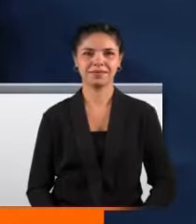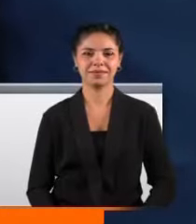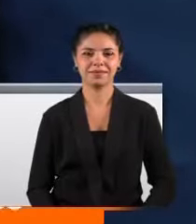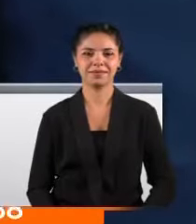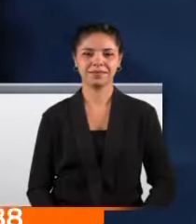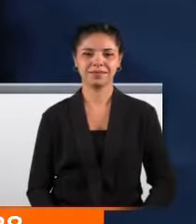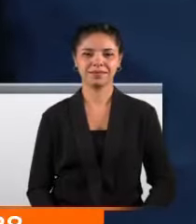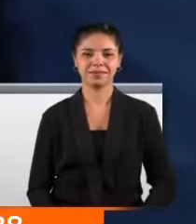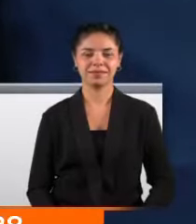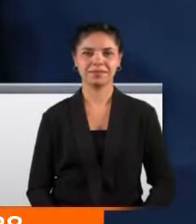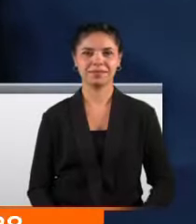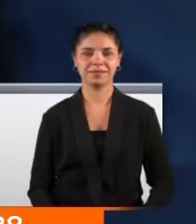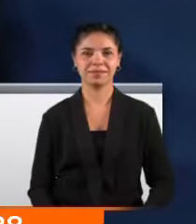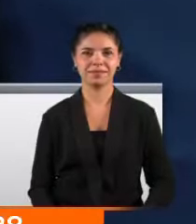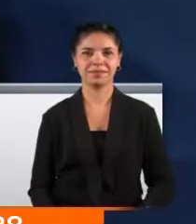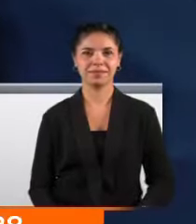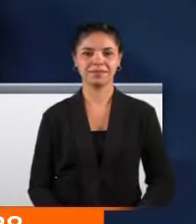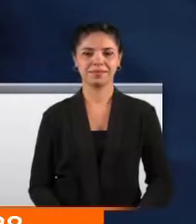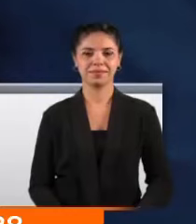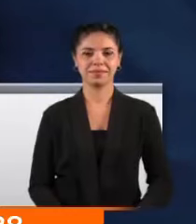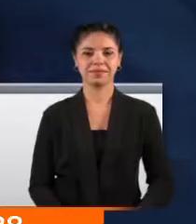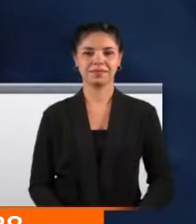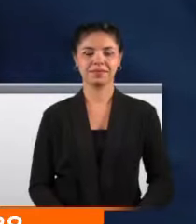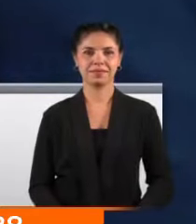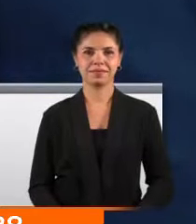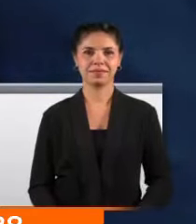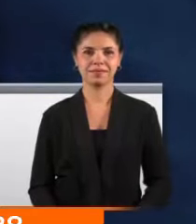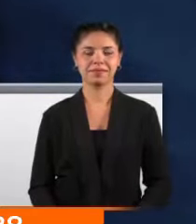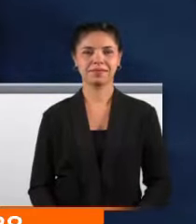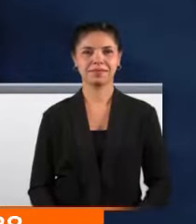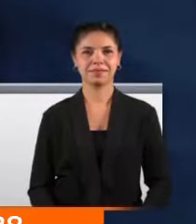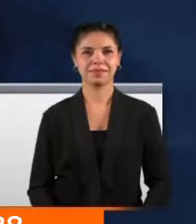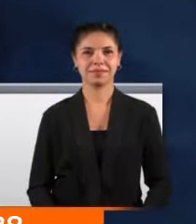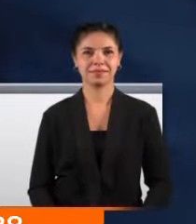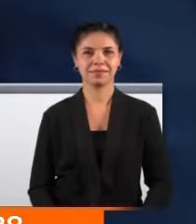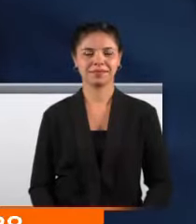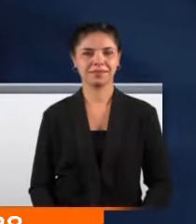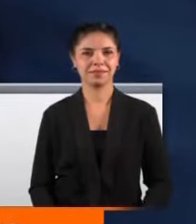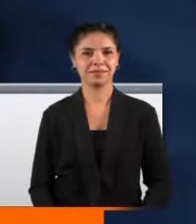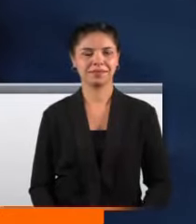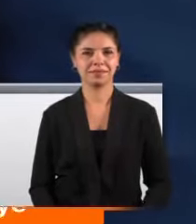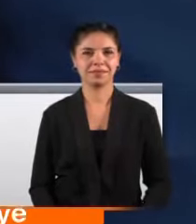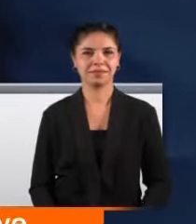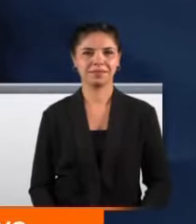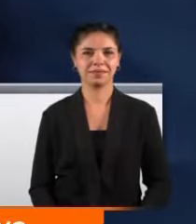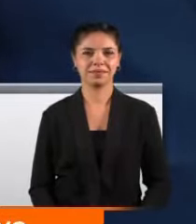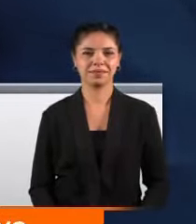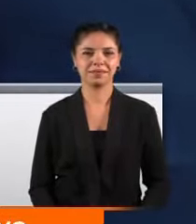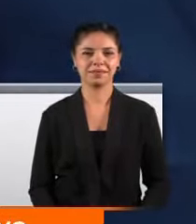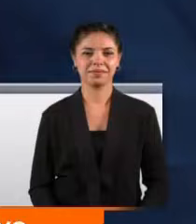bizleri yapacağımız hizmet konusunda daha da motive etmiştir. Durmak